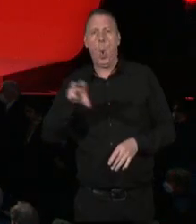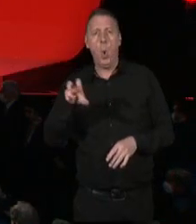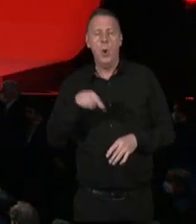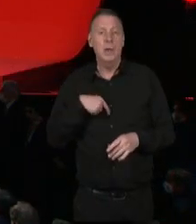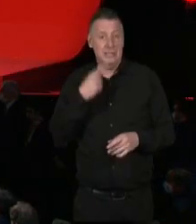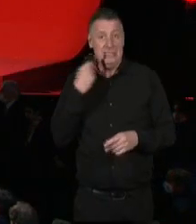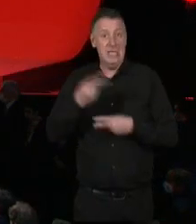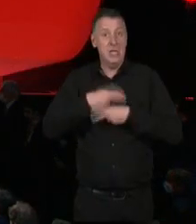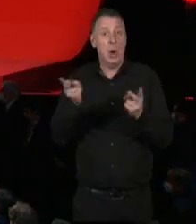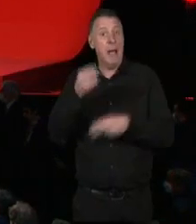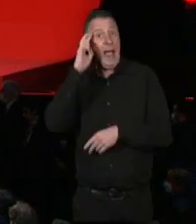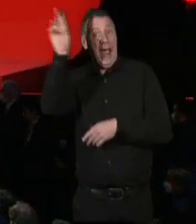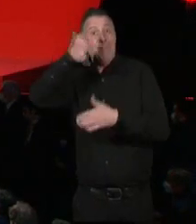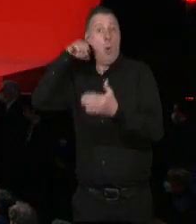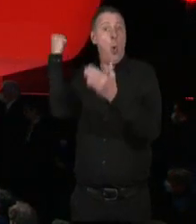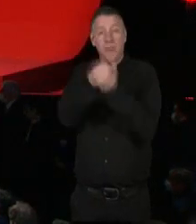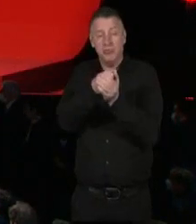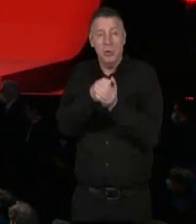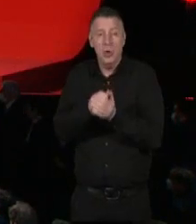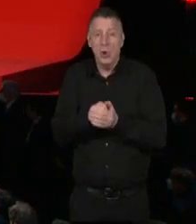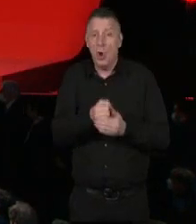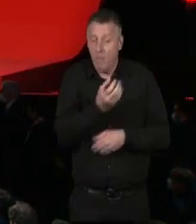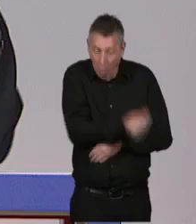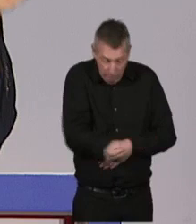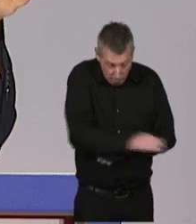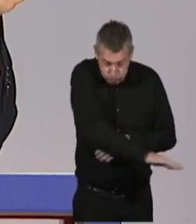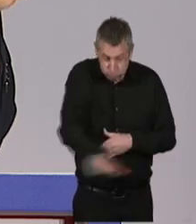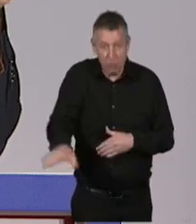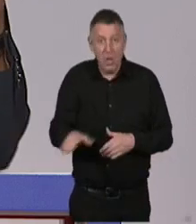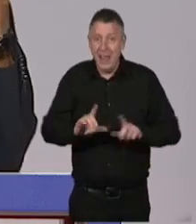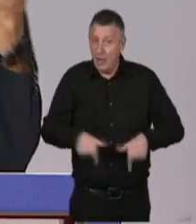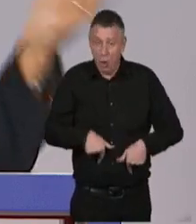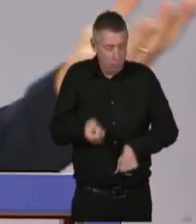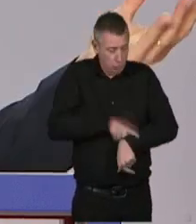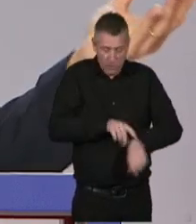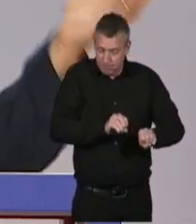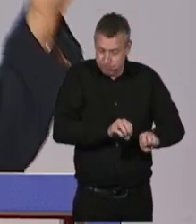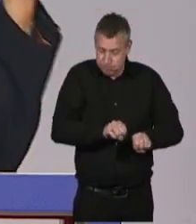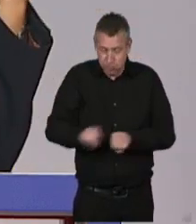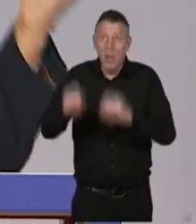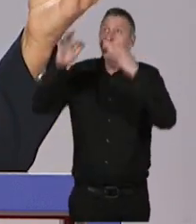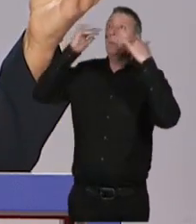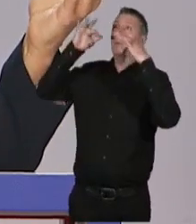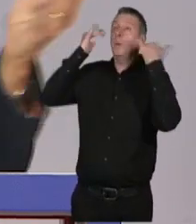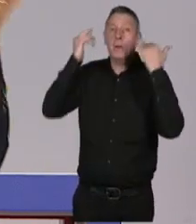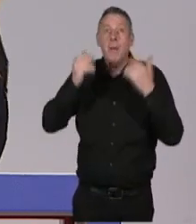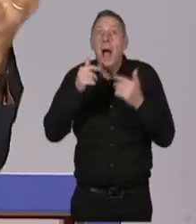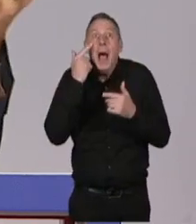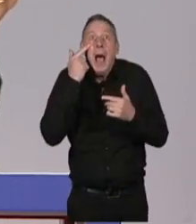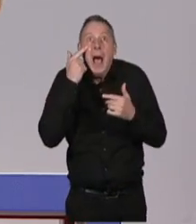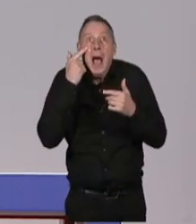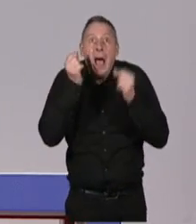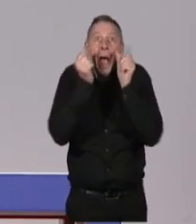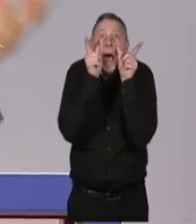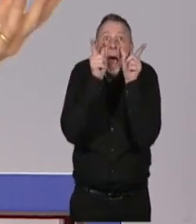rêve, celui d'offrir à chacun de nos enfants, dès l'école, le pouvoir de s'émerveiller par